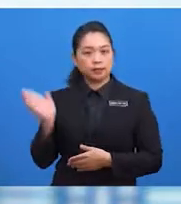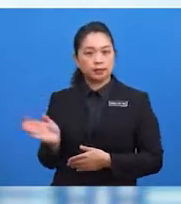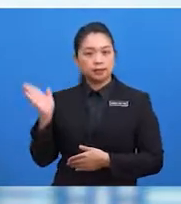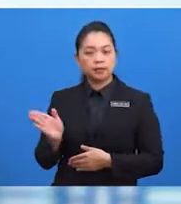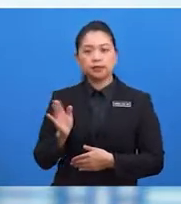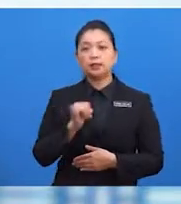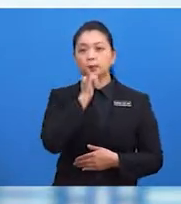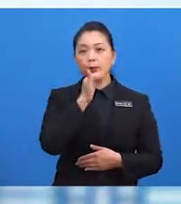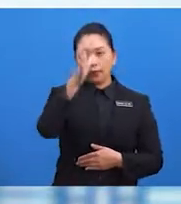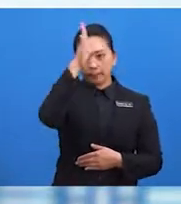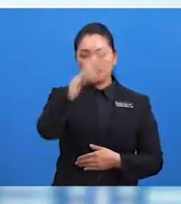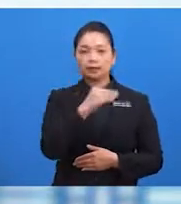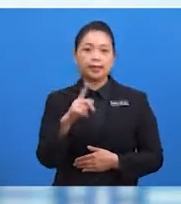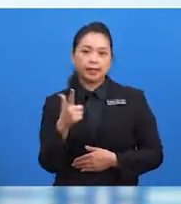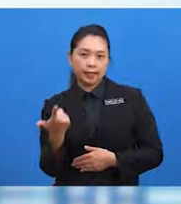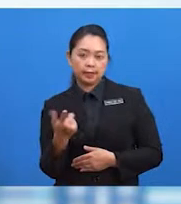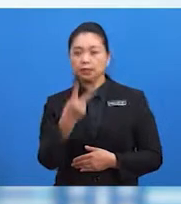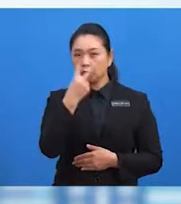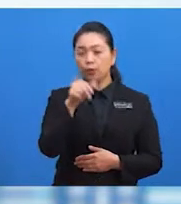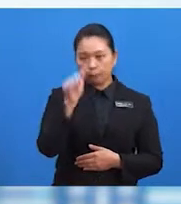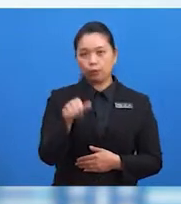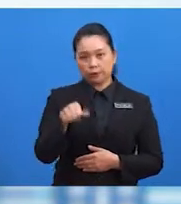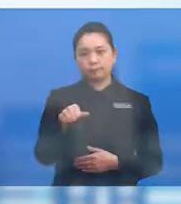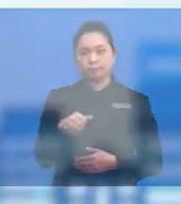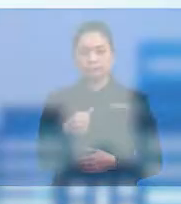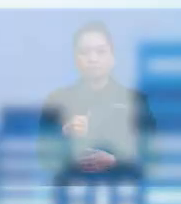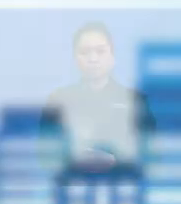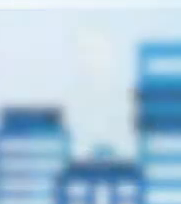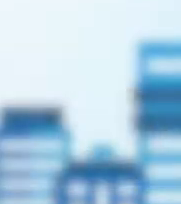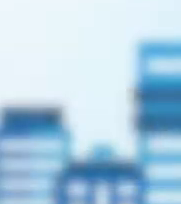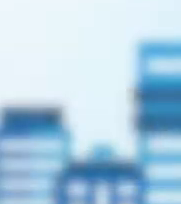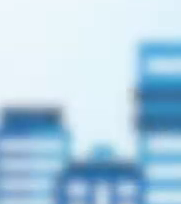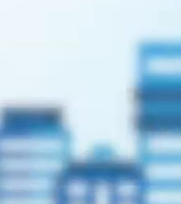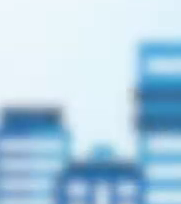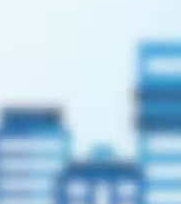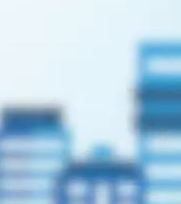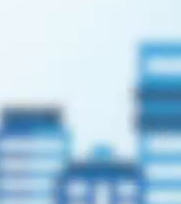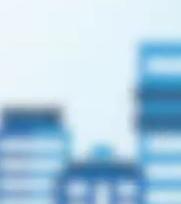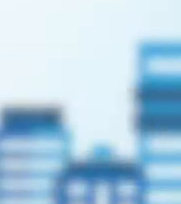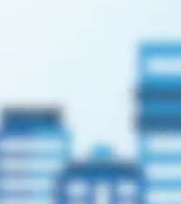bapa dan penonton lain juga digalakkan mendaftar kehadiran anda.